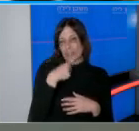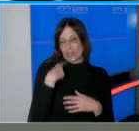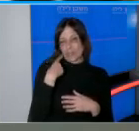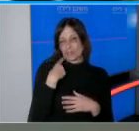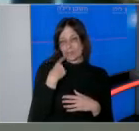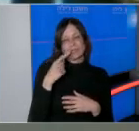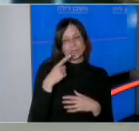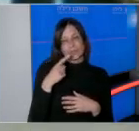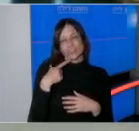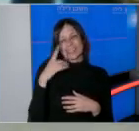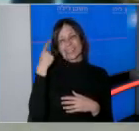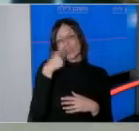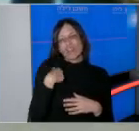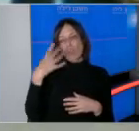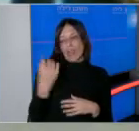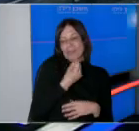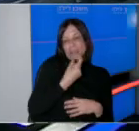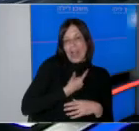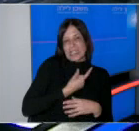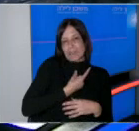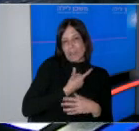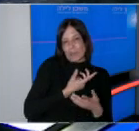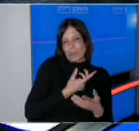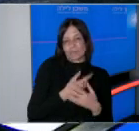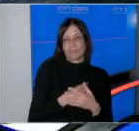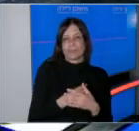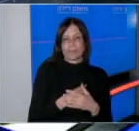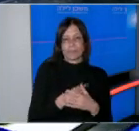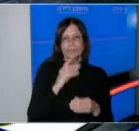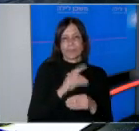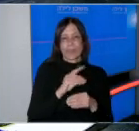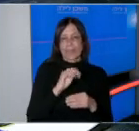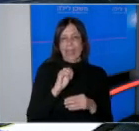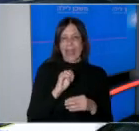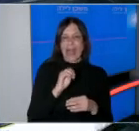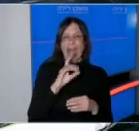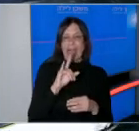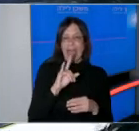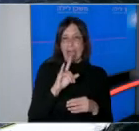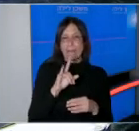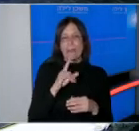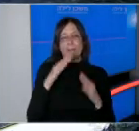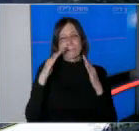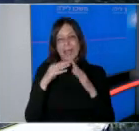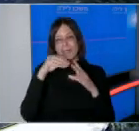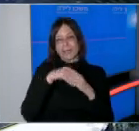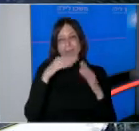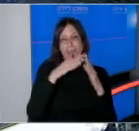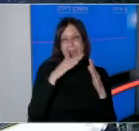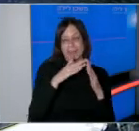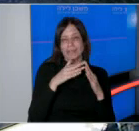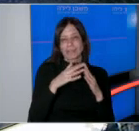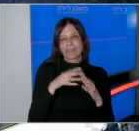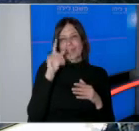הזהות הזו שאימצנו לעצמנו. דוקטור מיכל חכם, הבית שבבית, שיח דומסטי והמצאת אשכנזיות